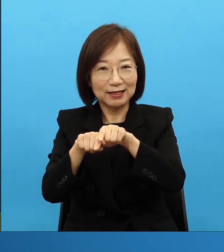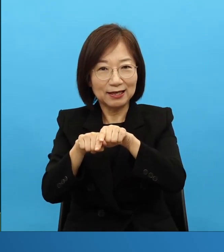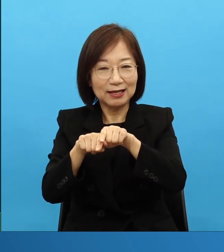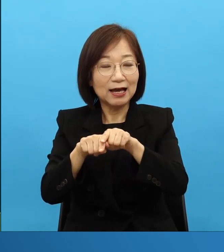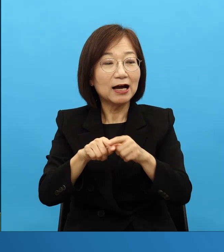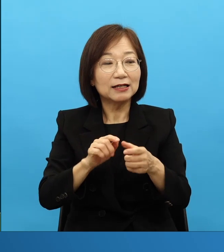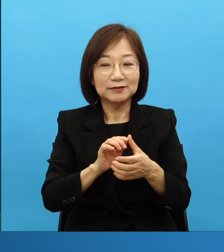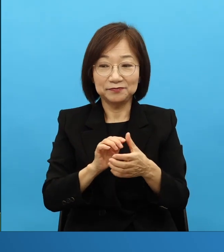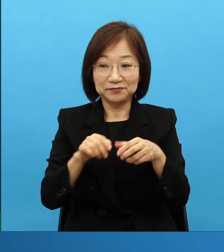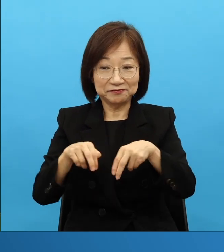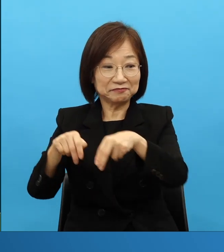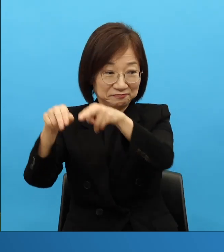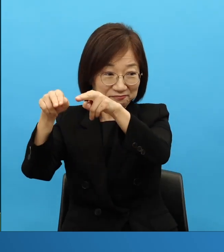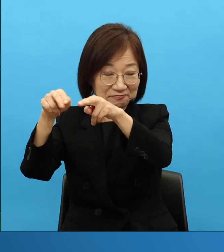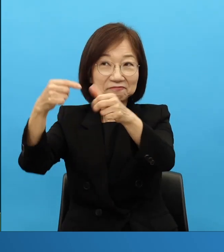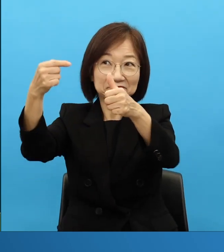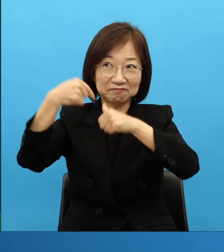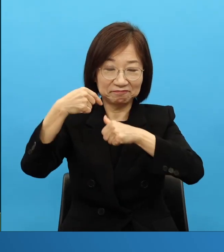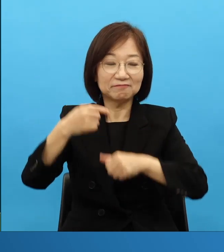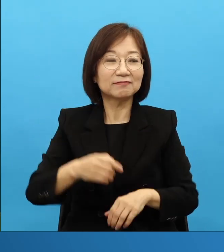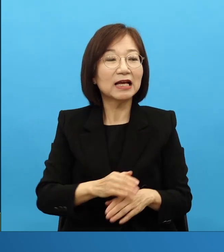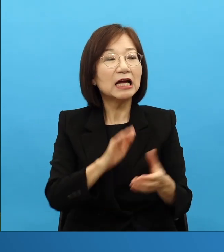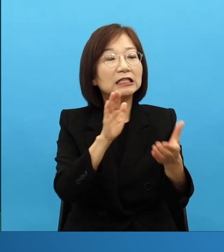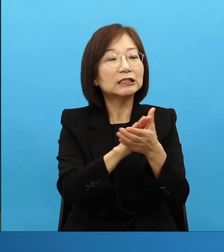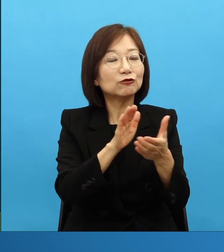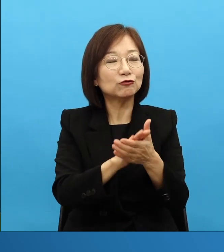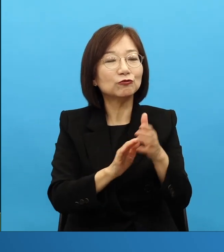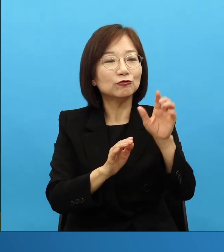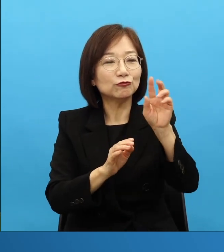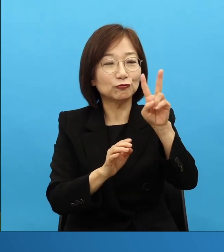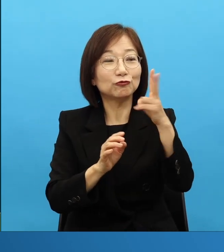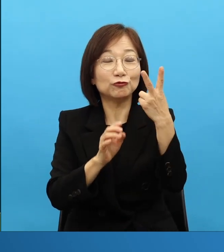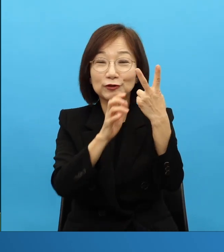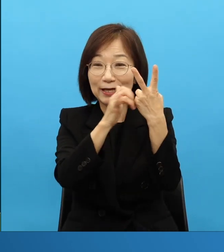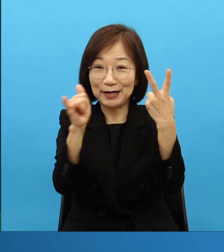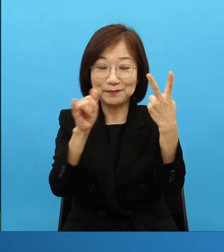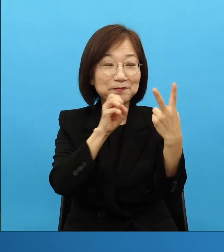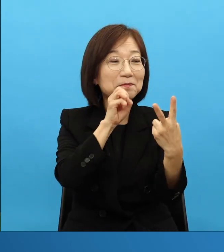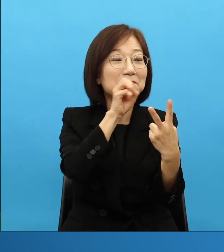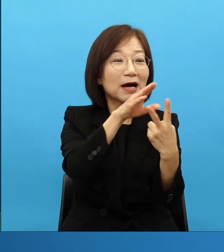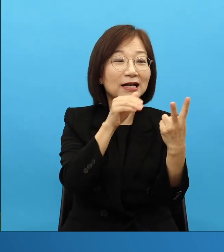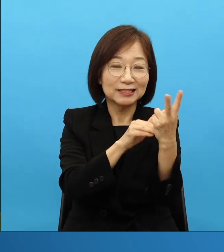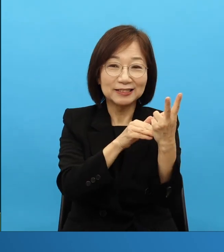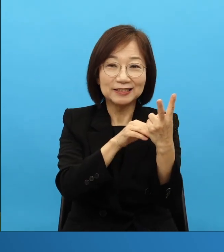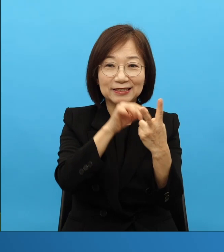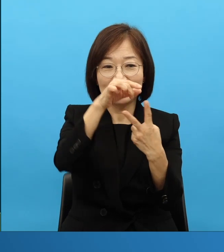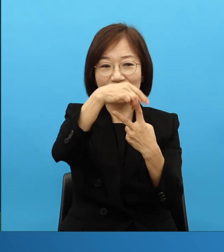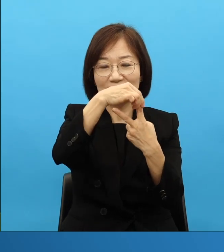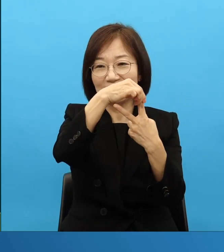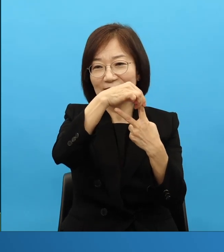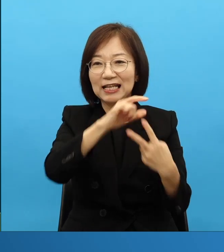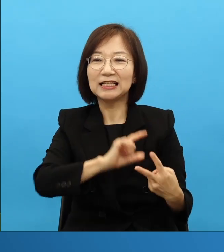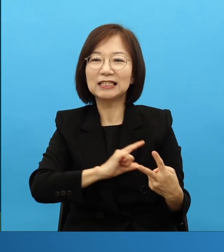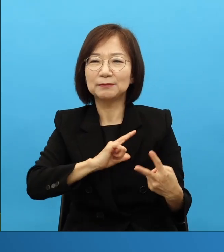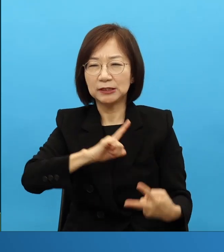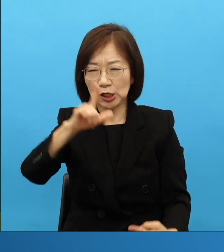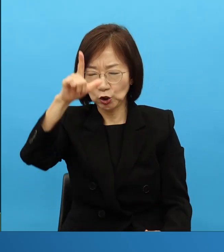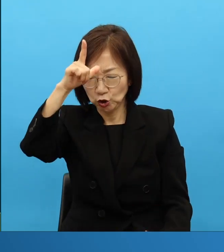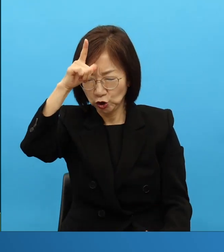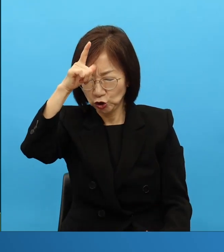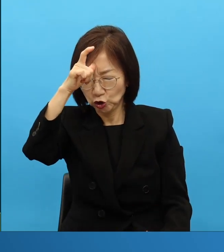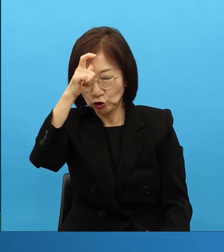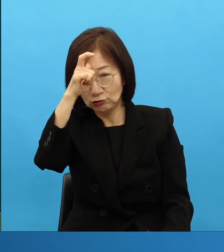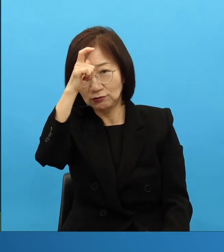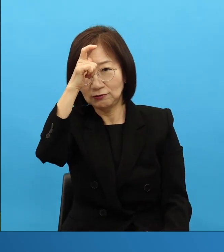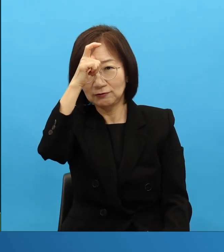찾아가서 말했습니다. And he told 2 of his friends. 친구 한 명 이름은 고집입니다. 이름이. And